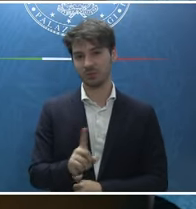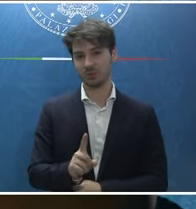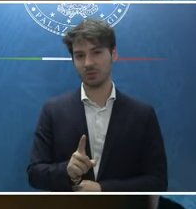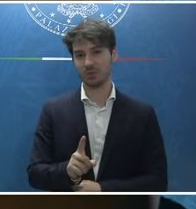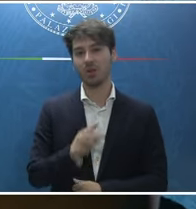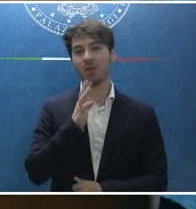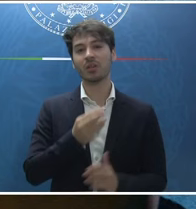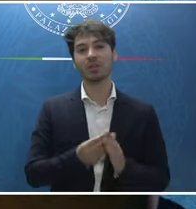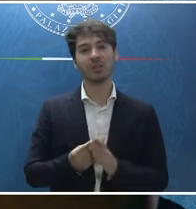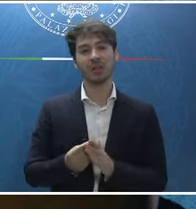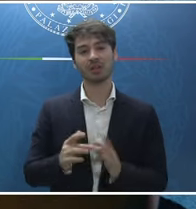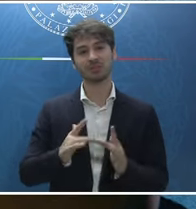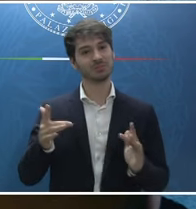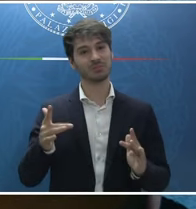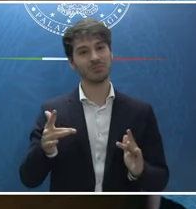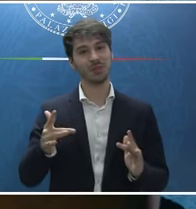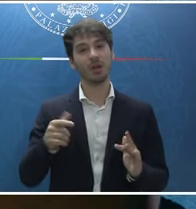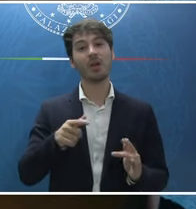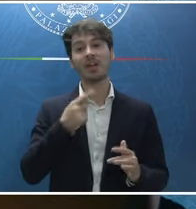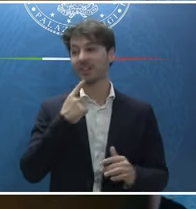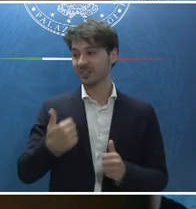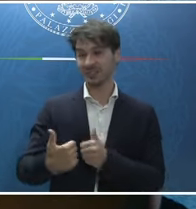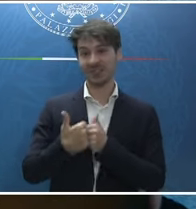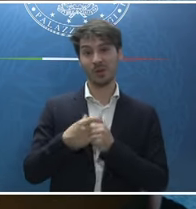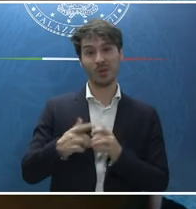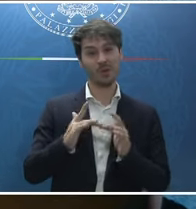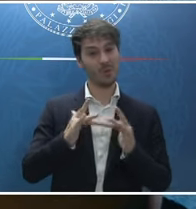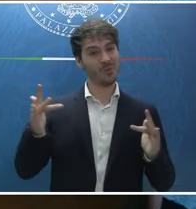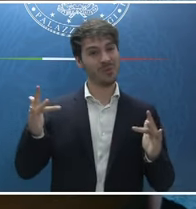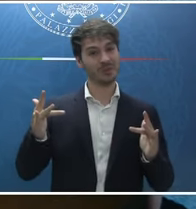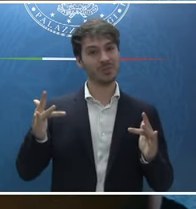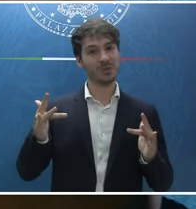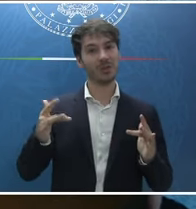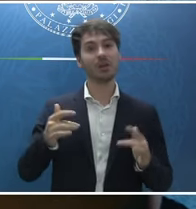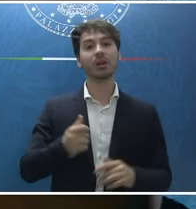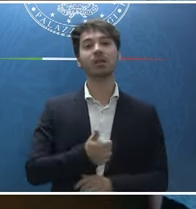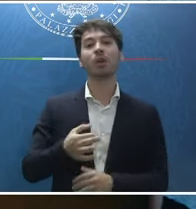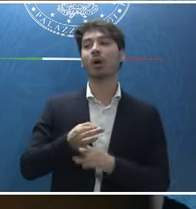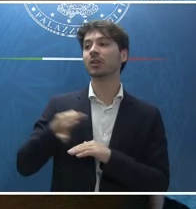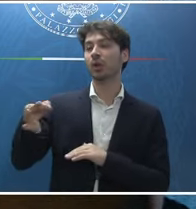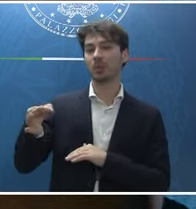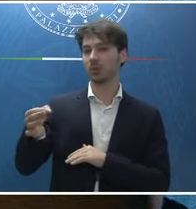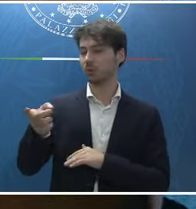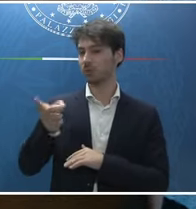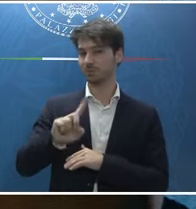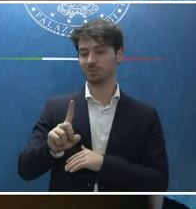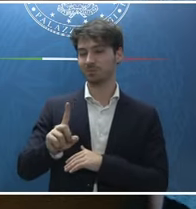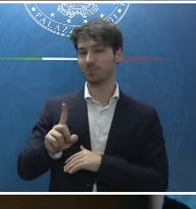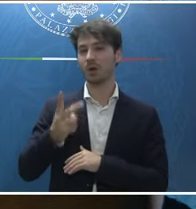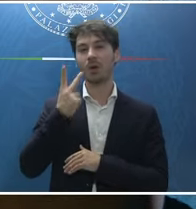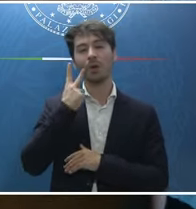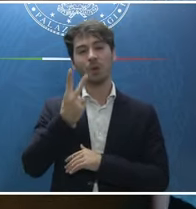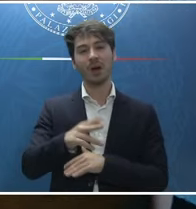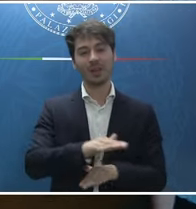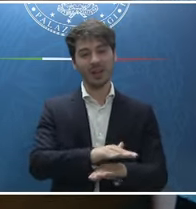se stai seguendo il web, la tua strada non è quella dell'isolamento. Guarda i